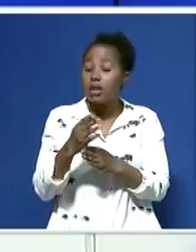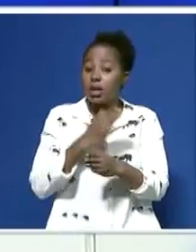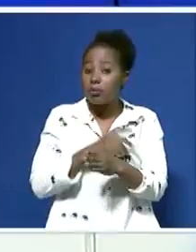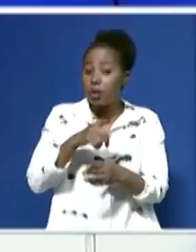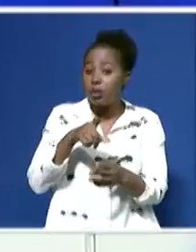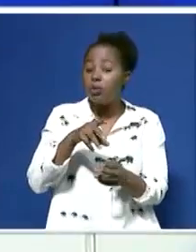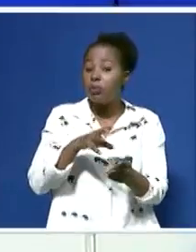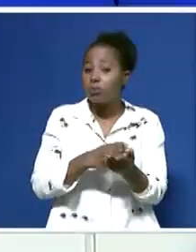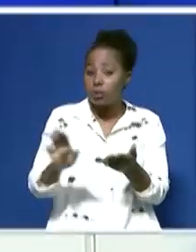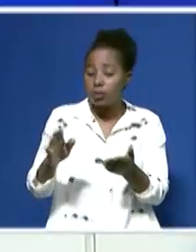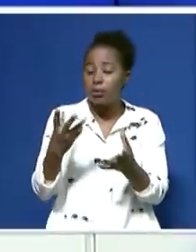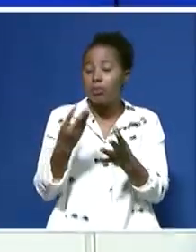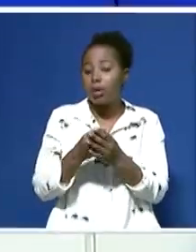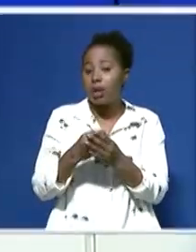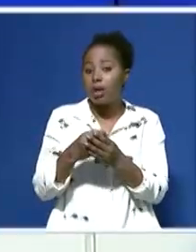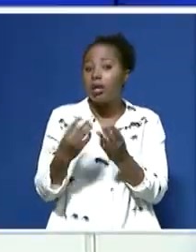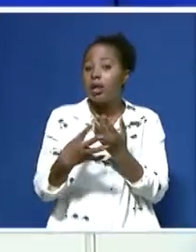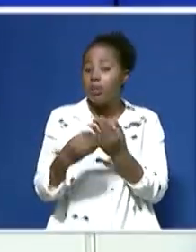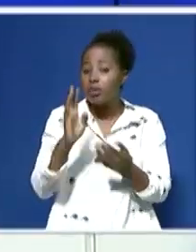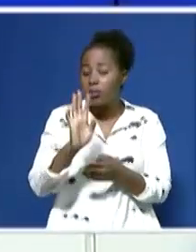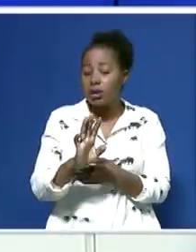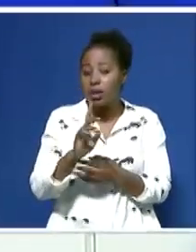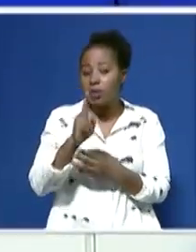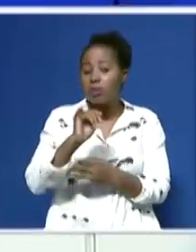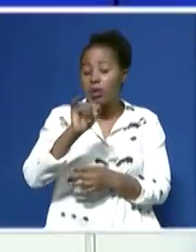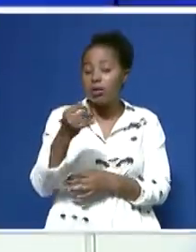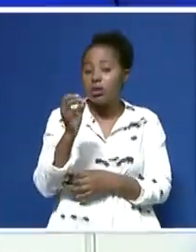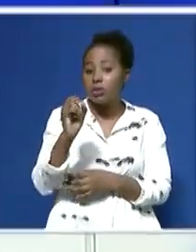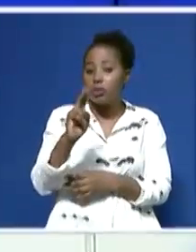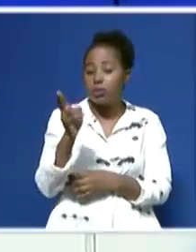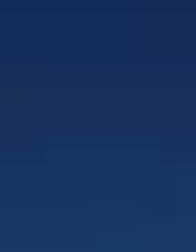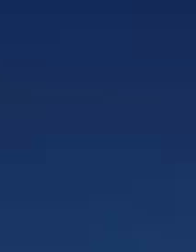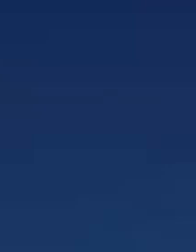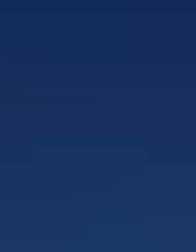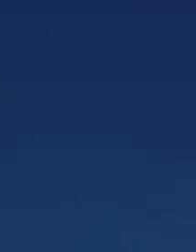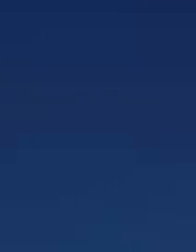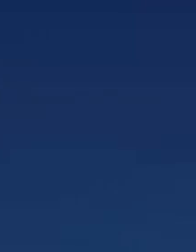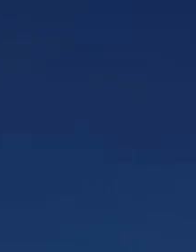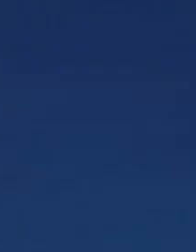leo kutenguliwa, na mrithi wake amekuwa George Simba Chawene.